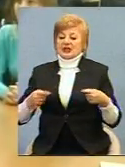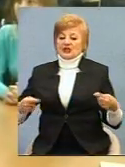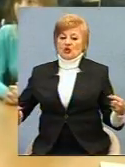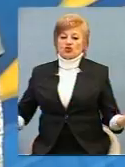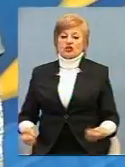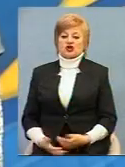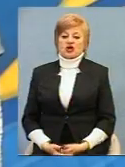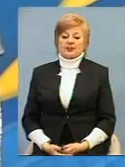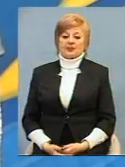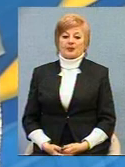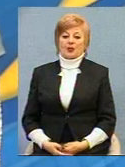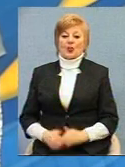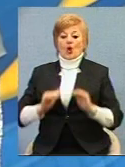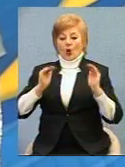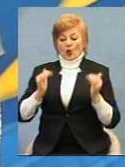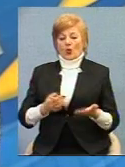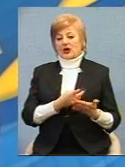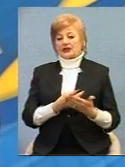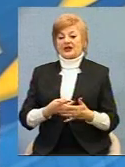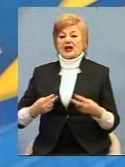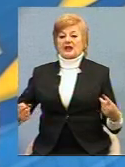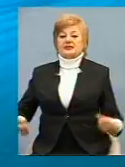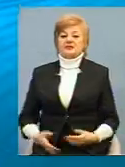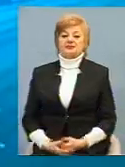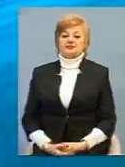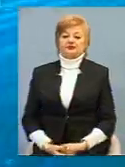різноманітніше. Про інші події далі коротко.